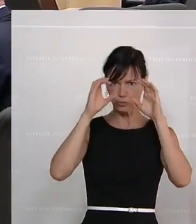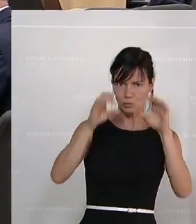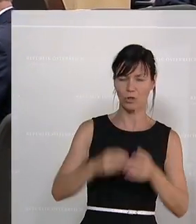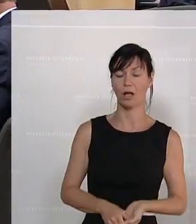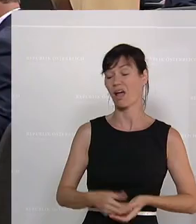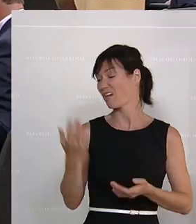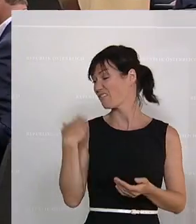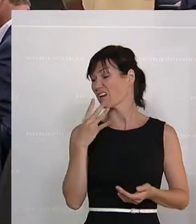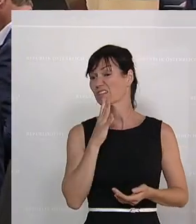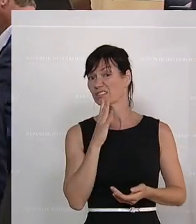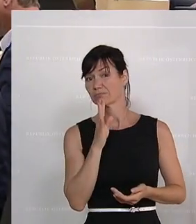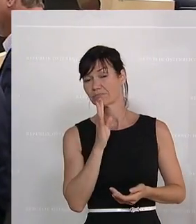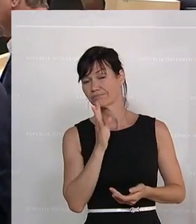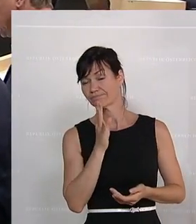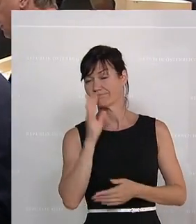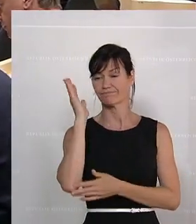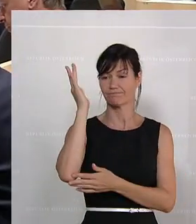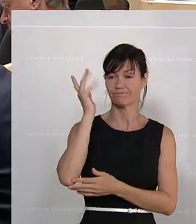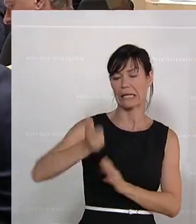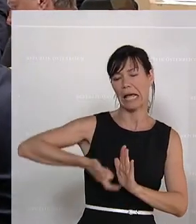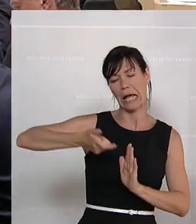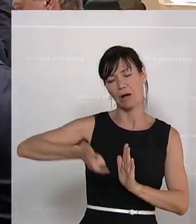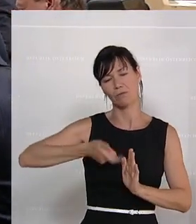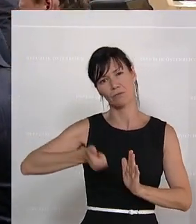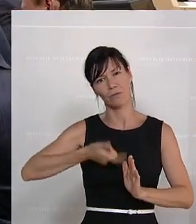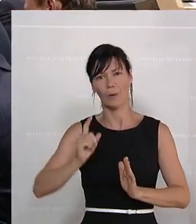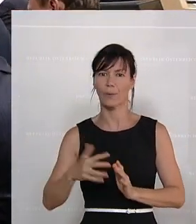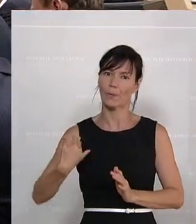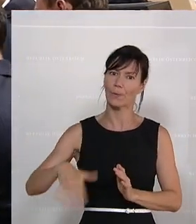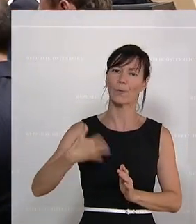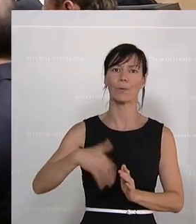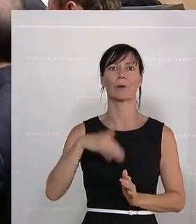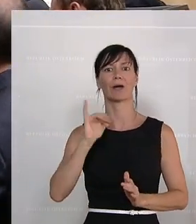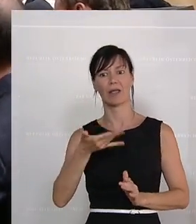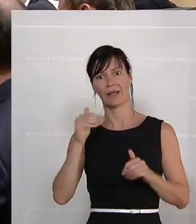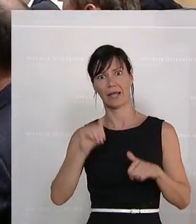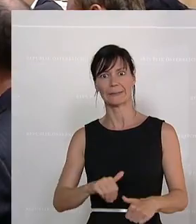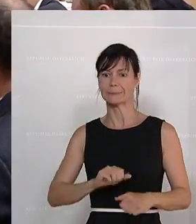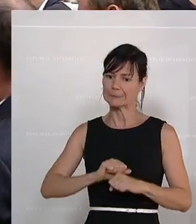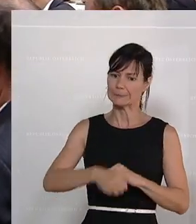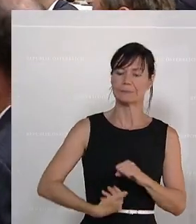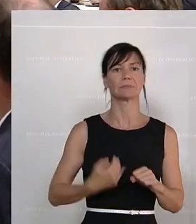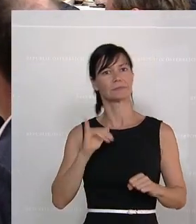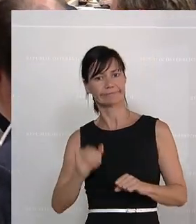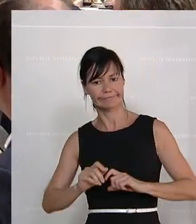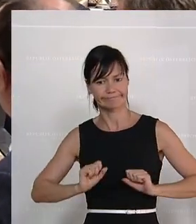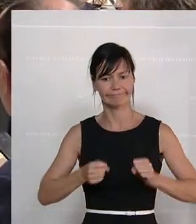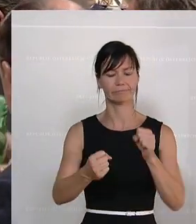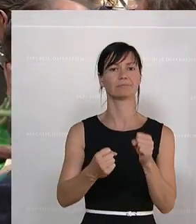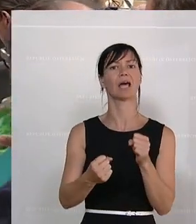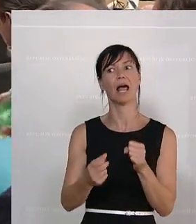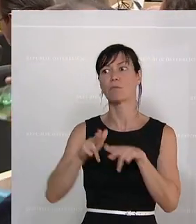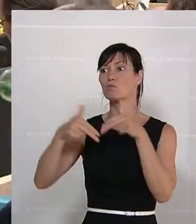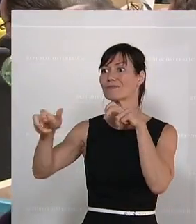herausforderungen denen wir uns stellen müssen und diese großen herausforderungen verlangen auch von einer bundesregierung dass man an